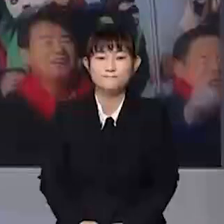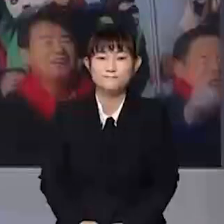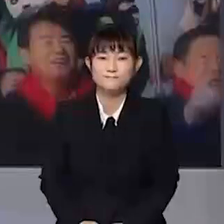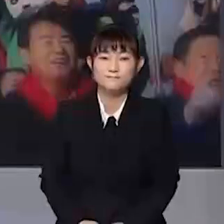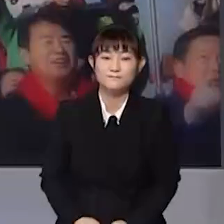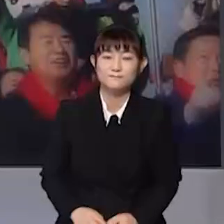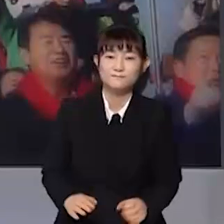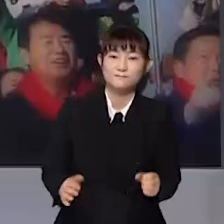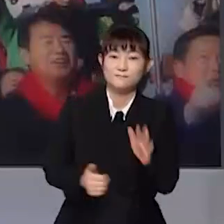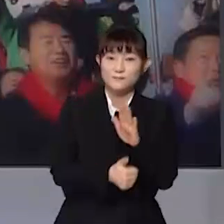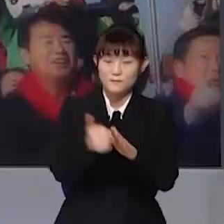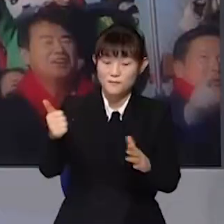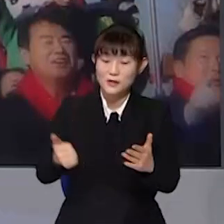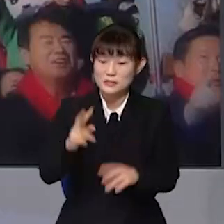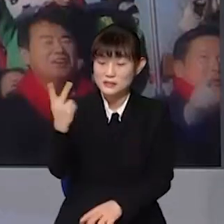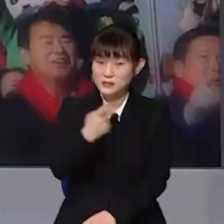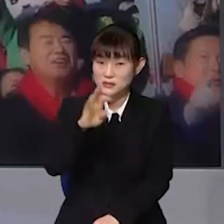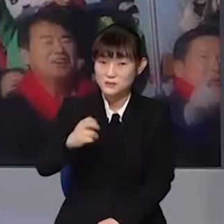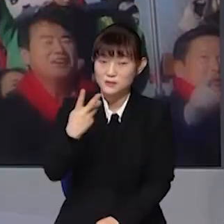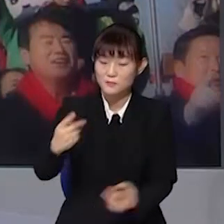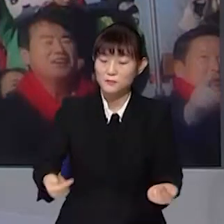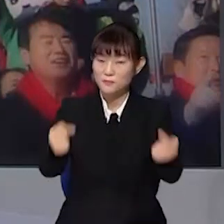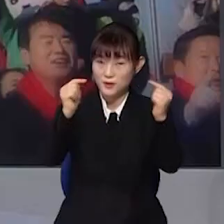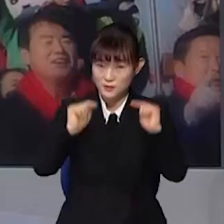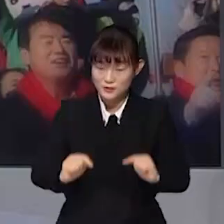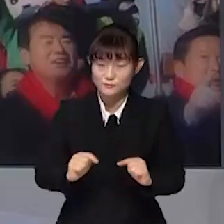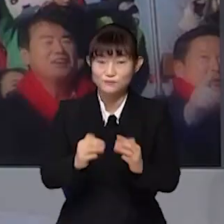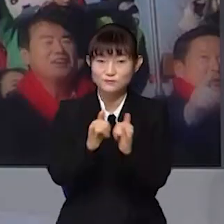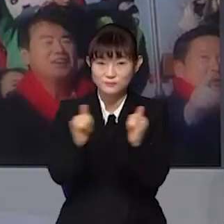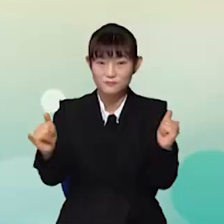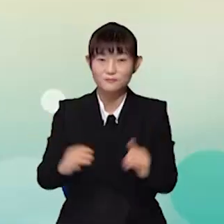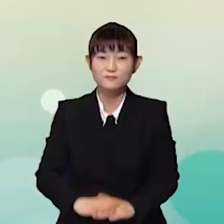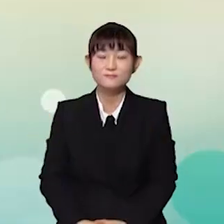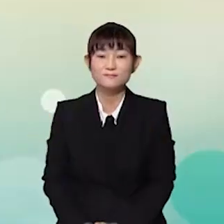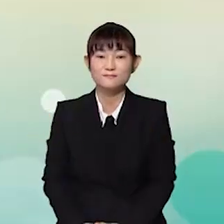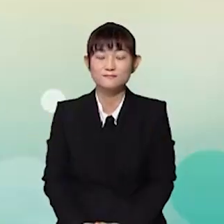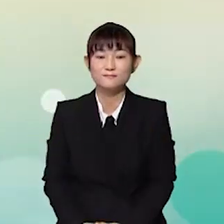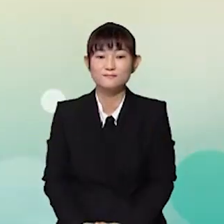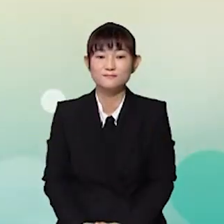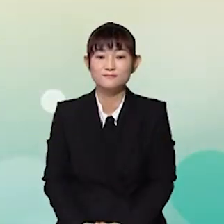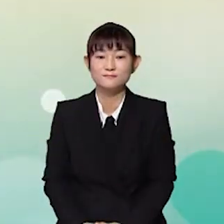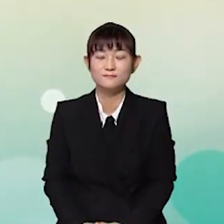희망 2023 나눔 캠페인에 참여해주신 분들입니다.